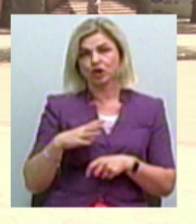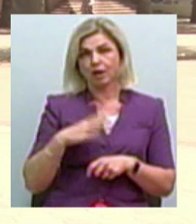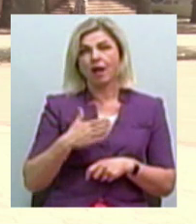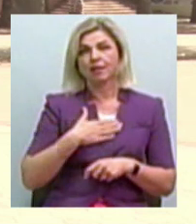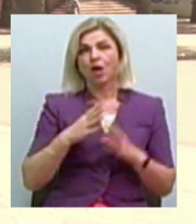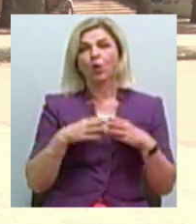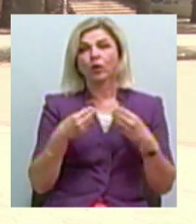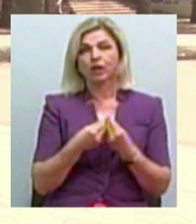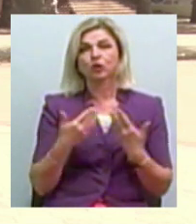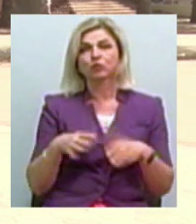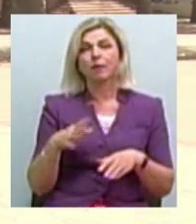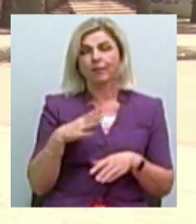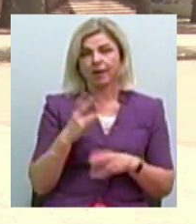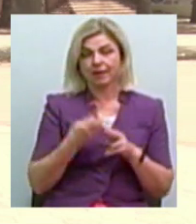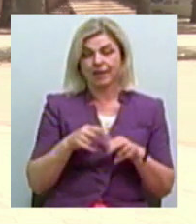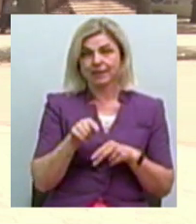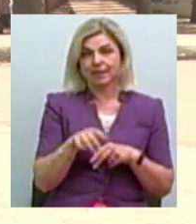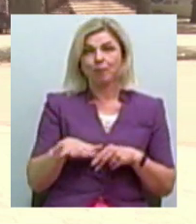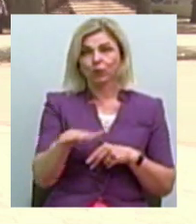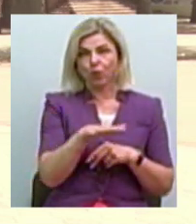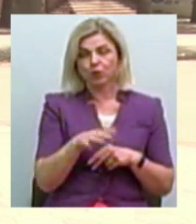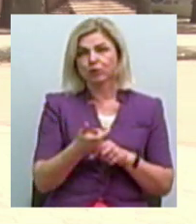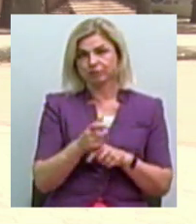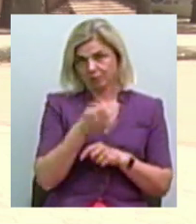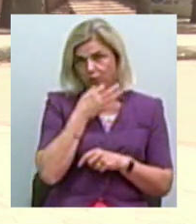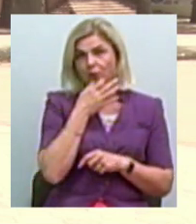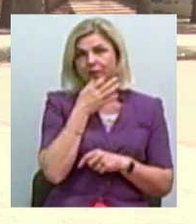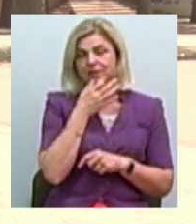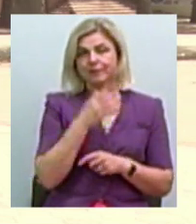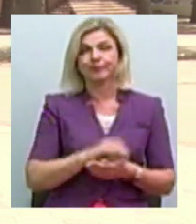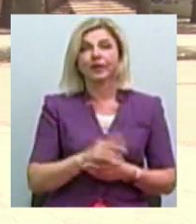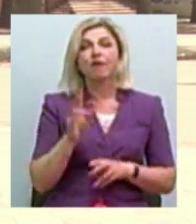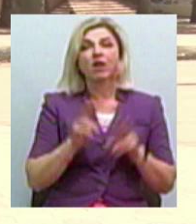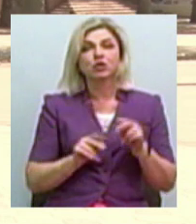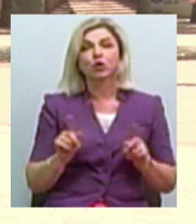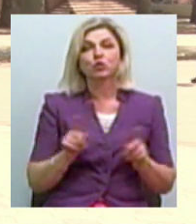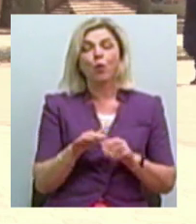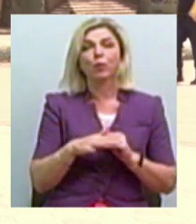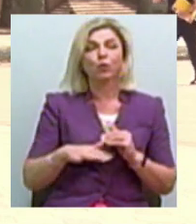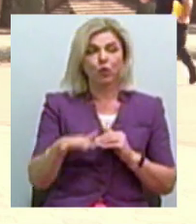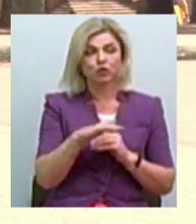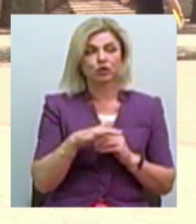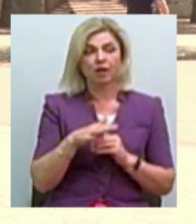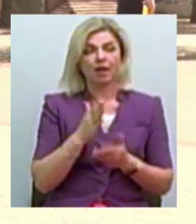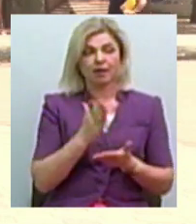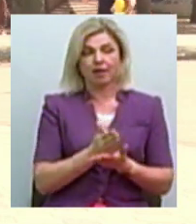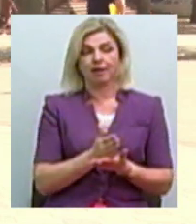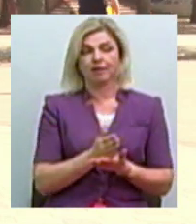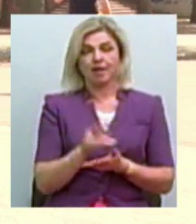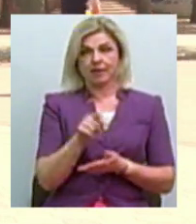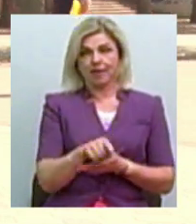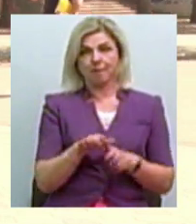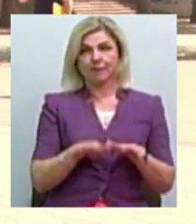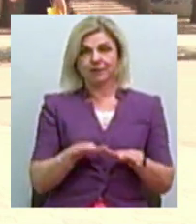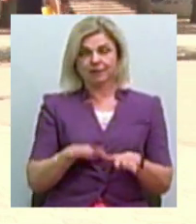родина, ми вже були навіть на цій площі, нам, в принципі, сподобалося. Я вважаю, що площа є саме тим